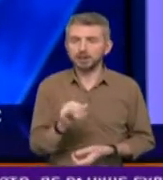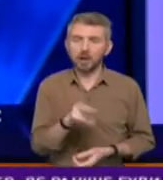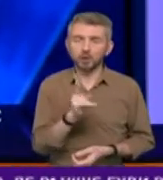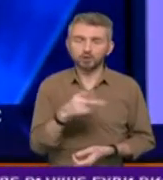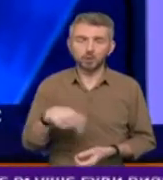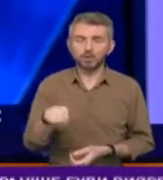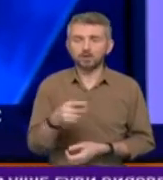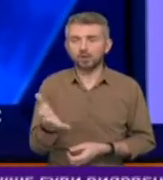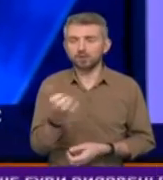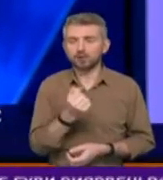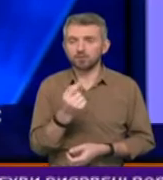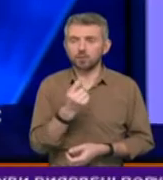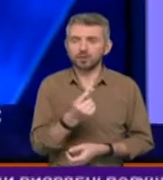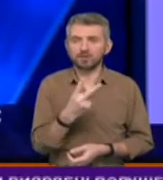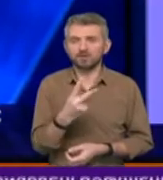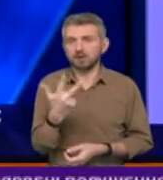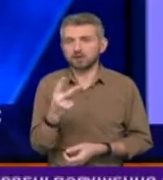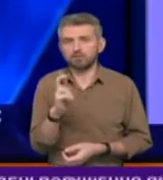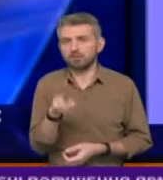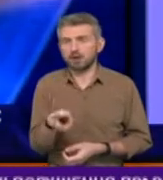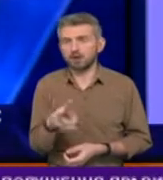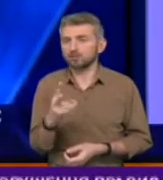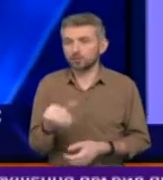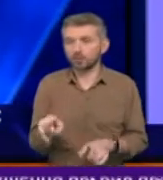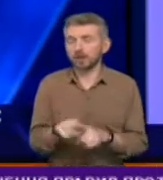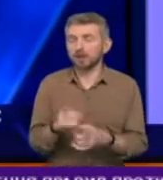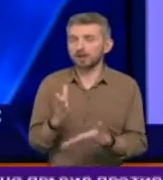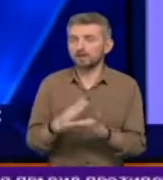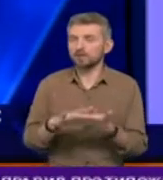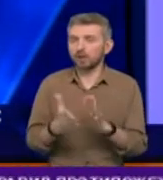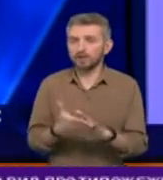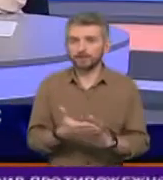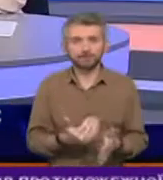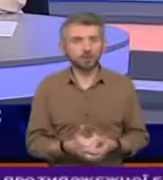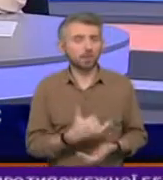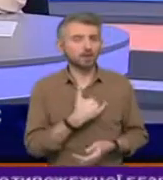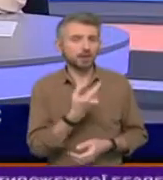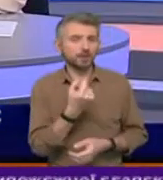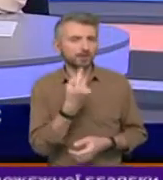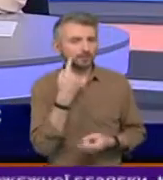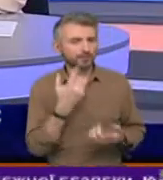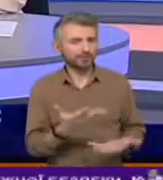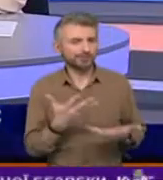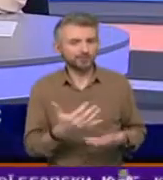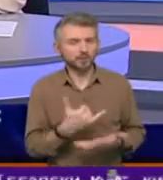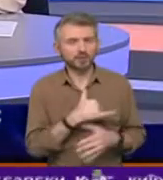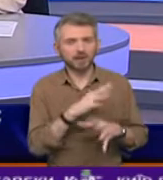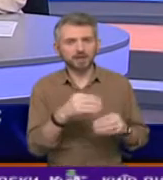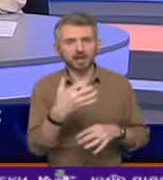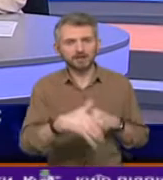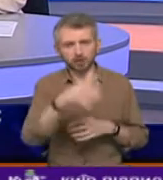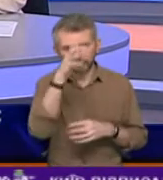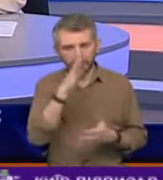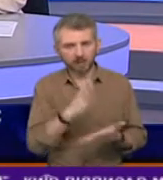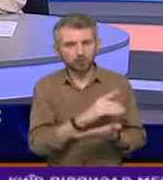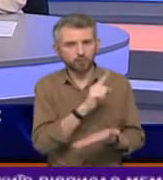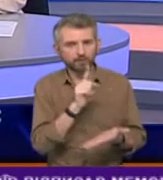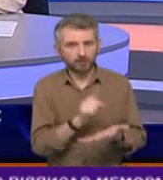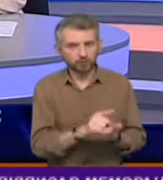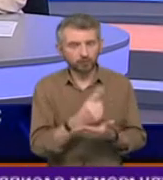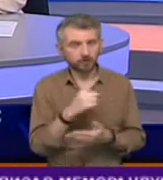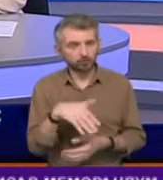здавати саме ЗНО зараз, чи не треба, так як він вступив до вишу. Але він саме тоді ще в